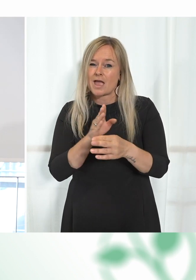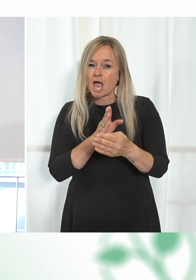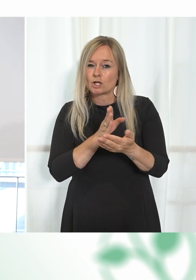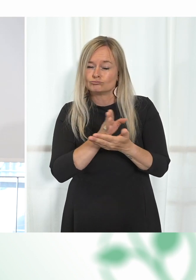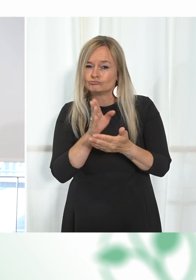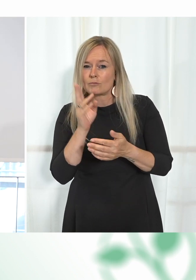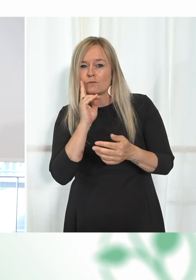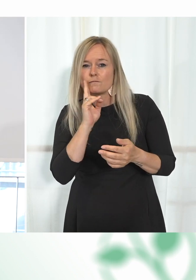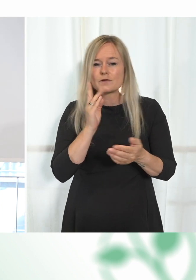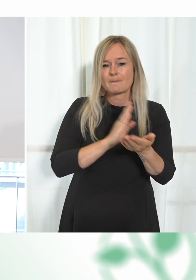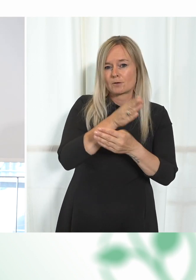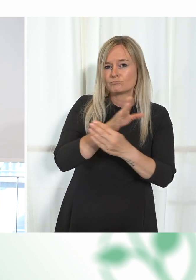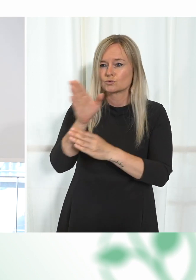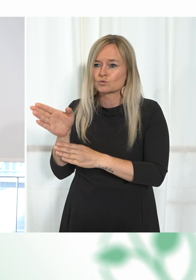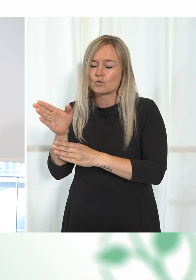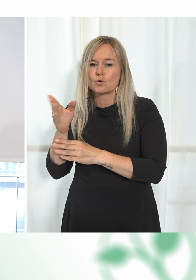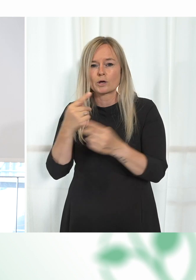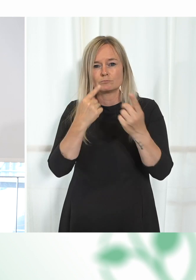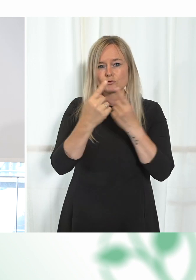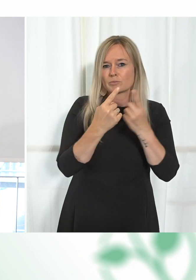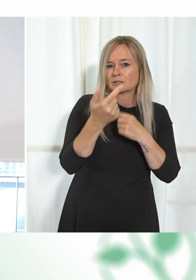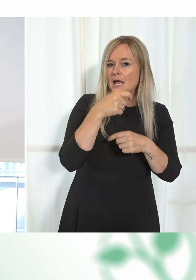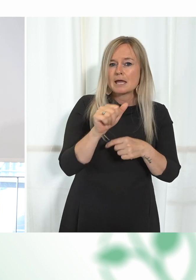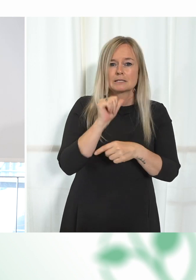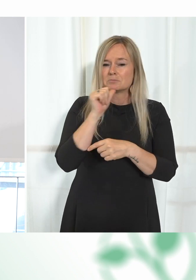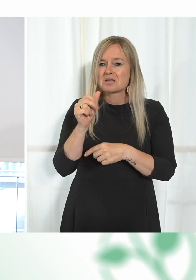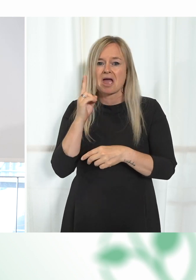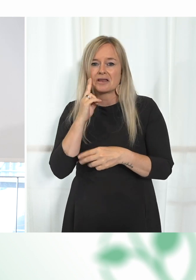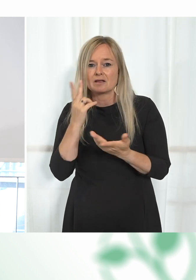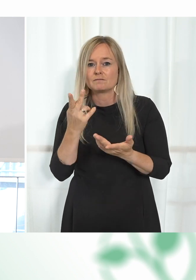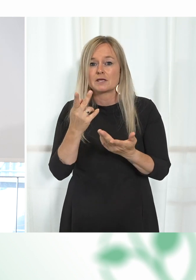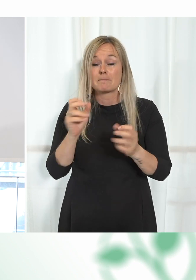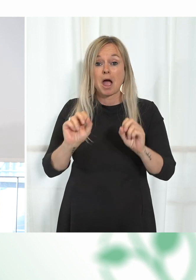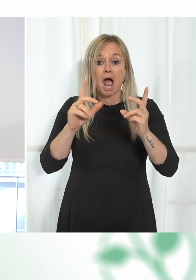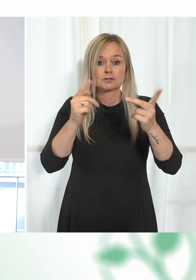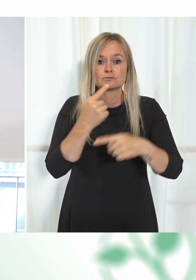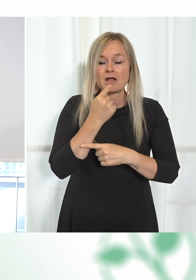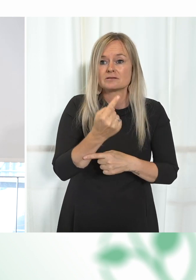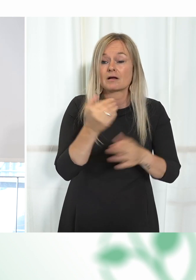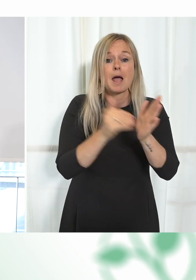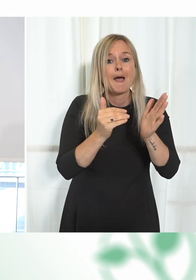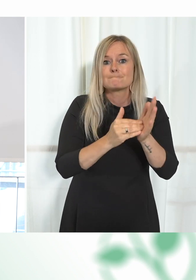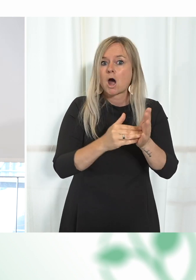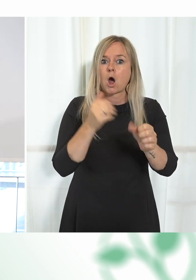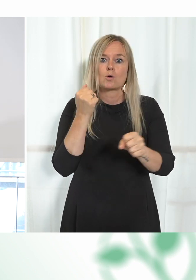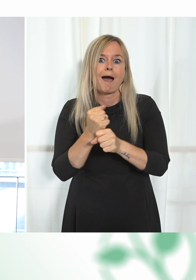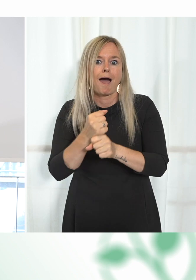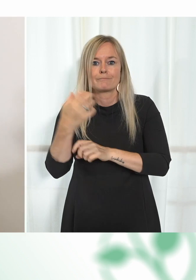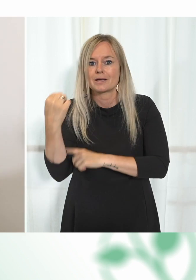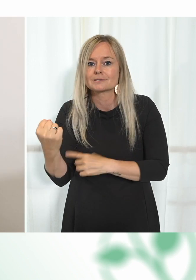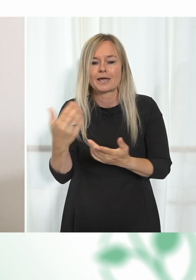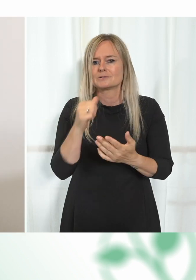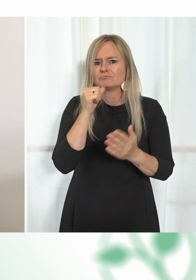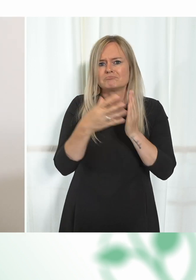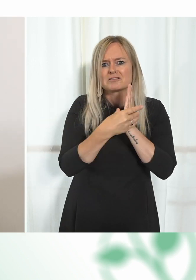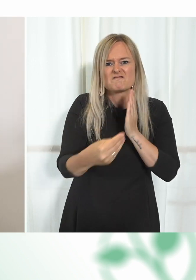und Gespräche mit den Unternehmen führen, gibt es kein Unternehmen, das uns nicht aktuell sagt, wir finden keine Leute, wir brauchen Arbeitskräfte. Da geht es gar nicht um